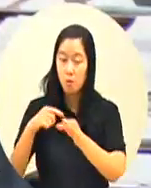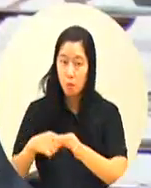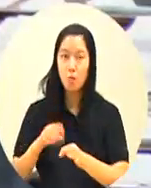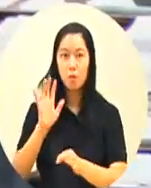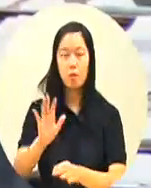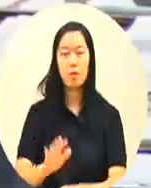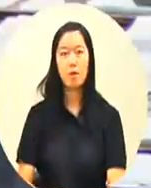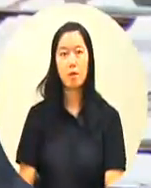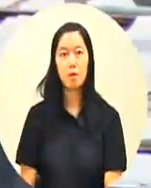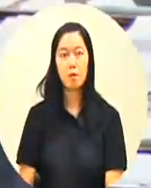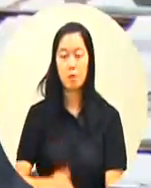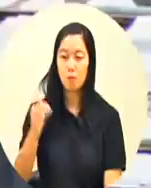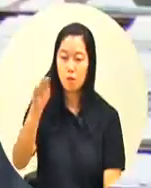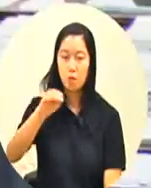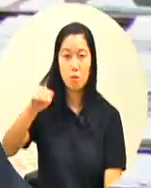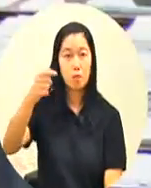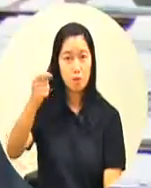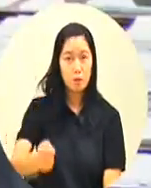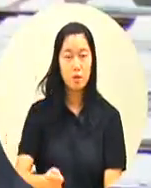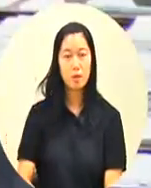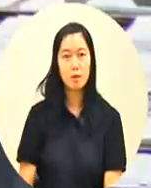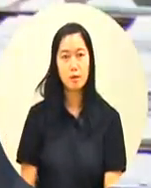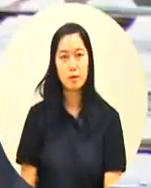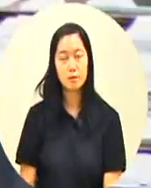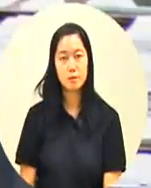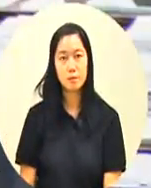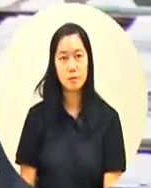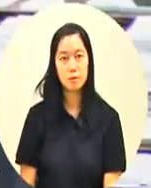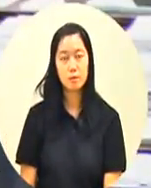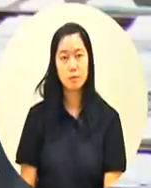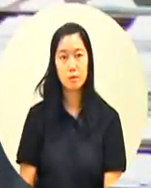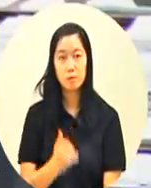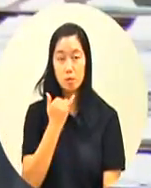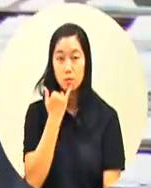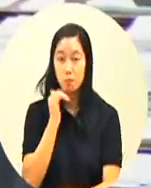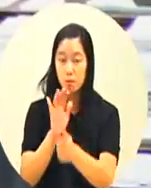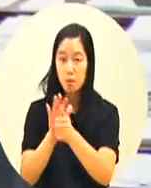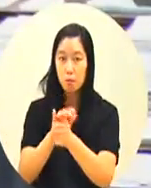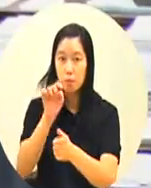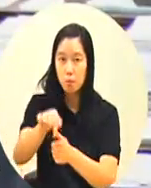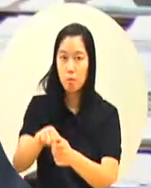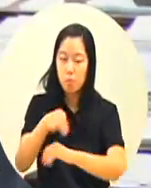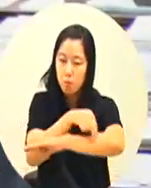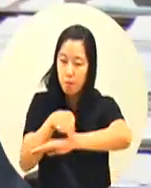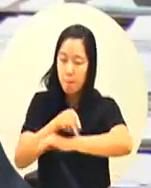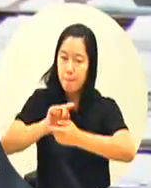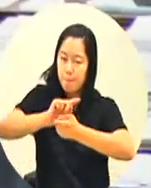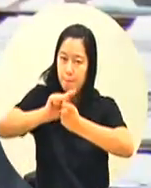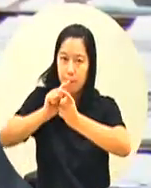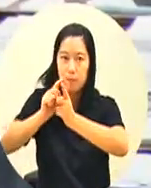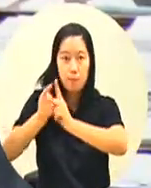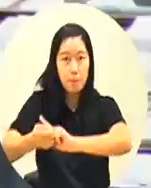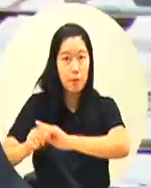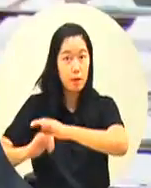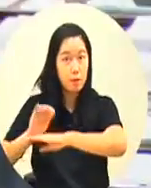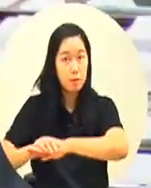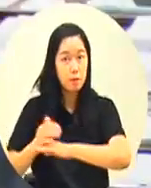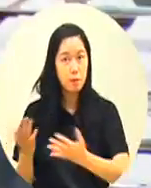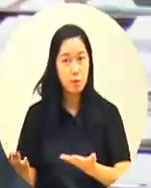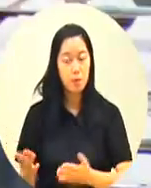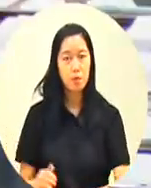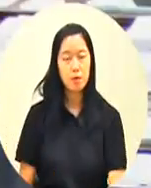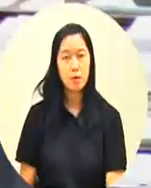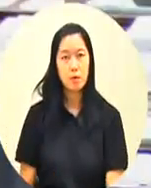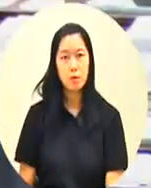然后将近9000亿的产值在这地方，那怎么样让它可以很好的转型，这其实是非常重要。因为我们